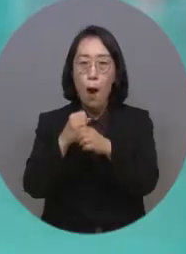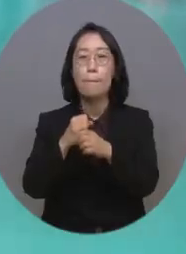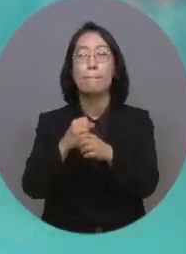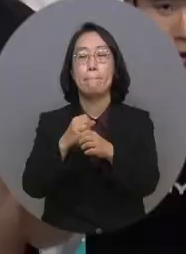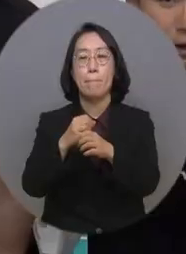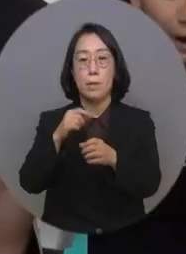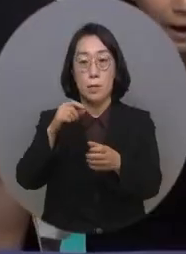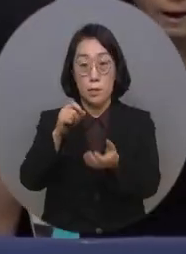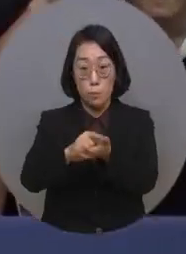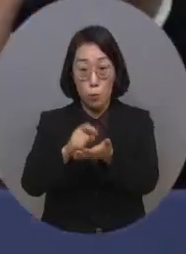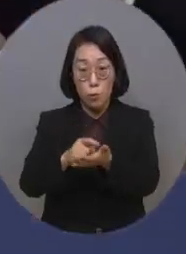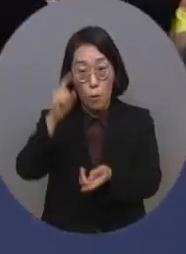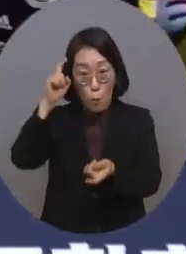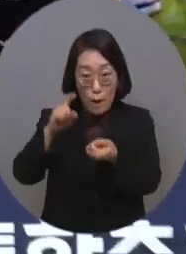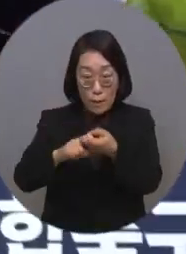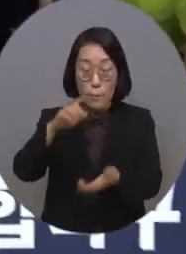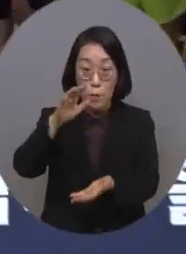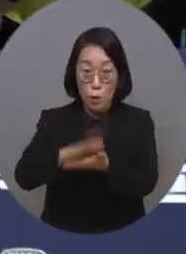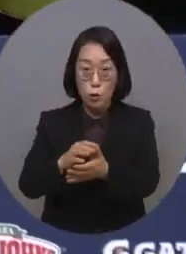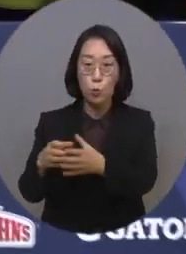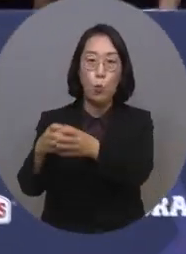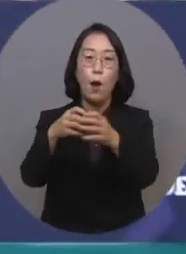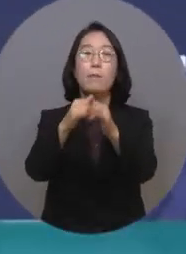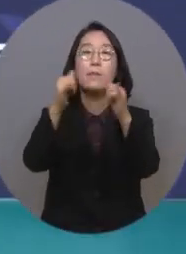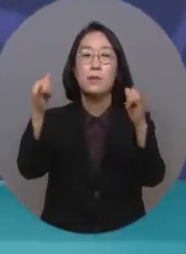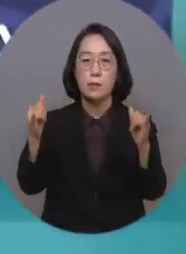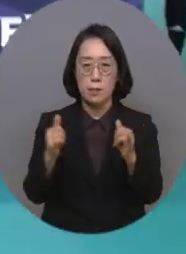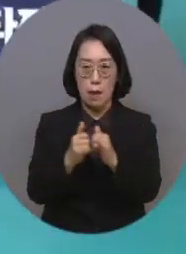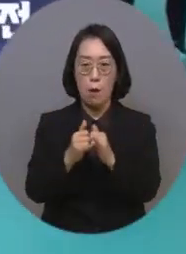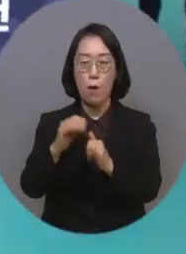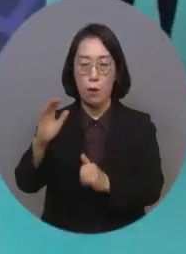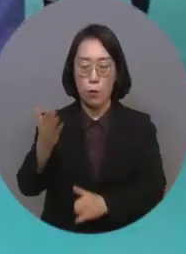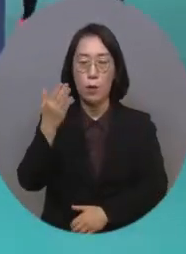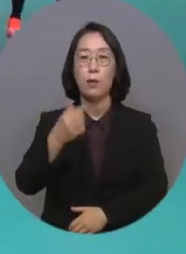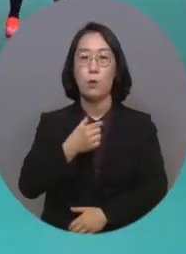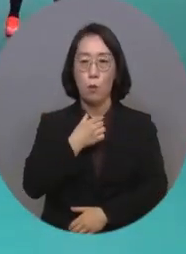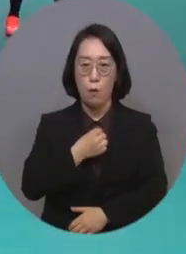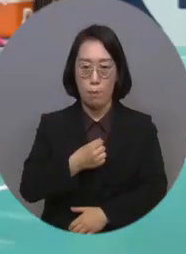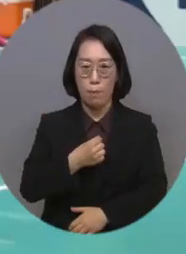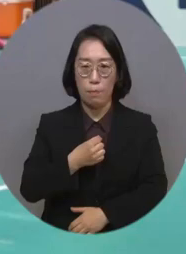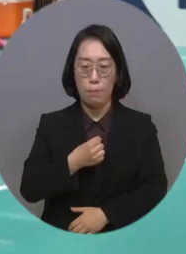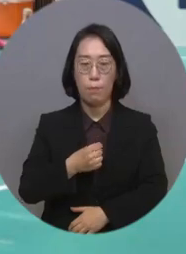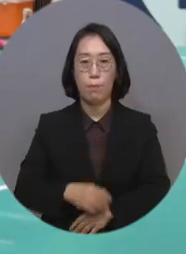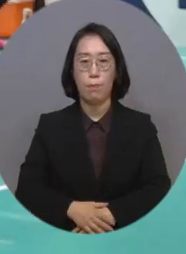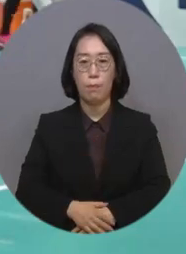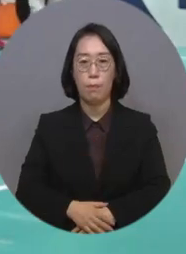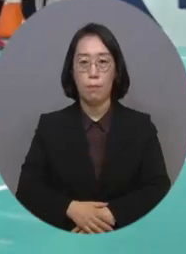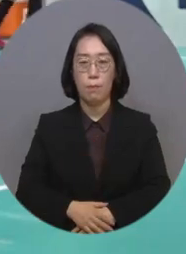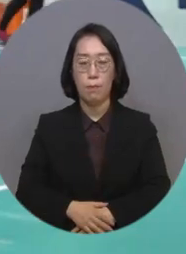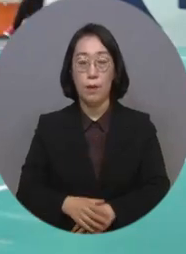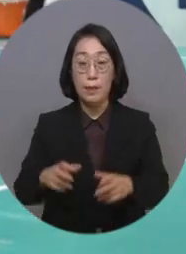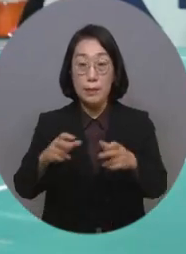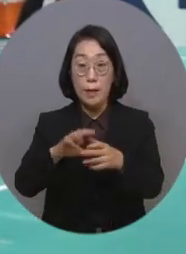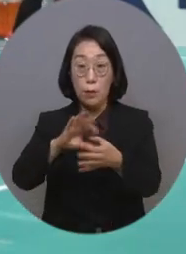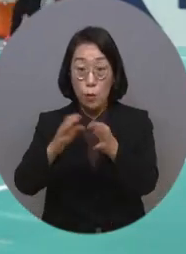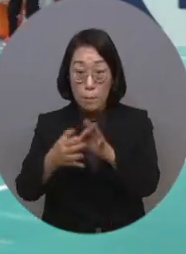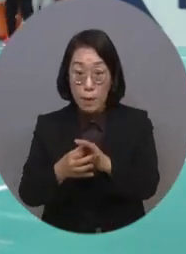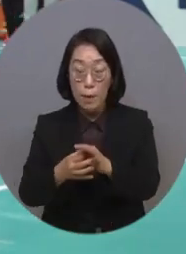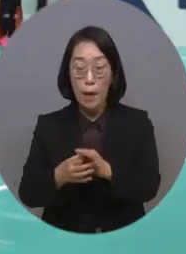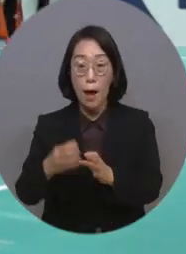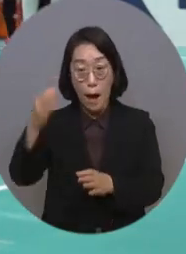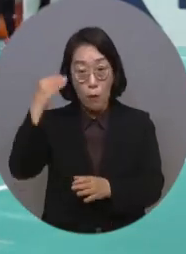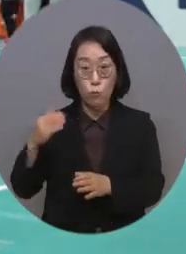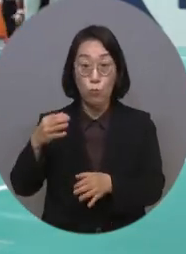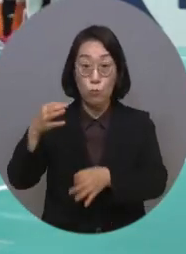관심과 열정이 통합 사회로 나아가는 계기와 힘이 되길 바란다고 밝혔습니다. 스페셜 올림픽 코리아와 한국